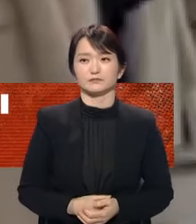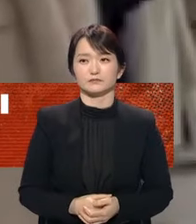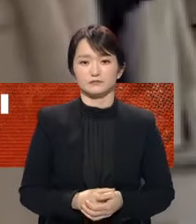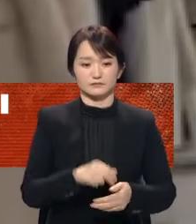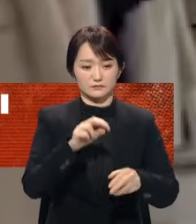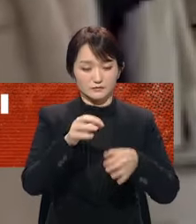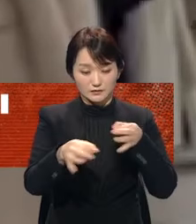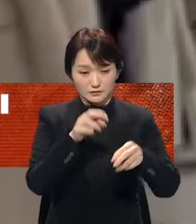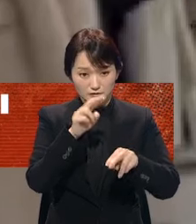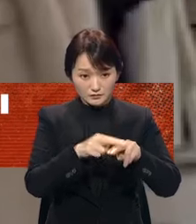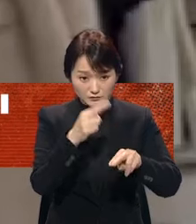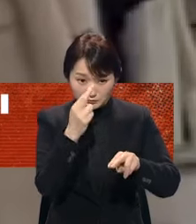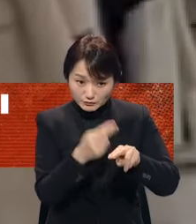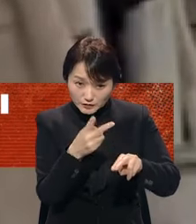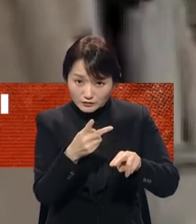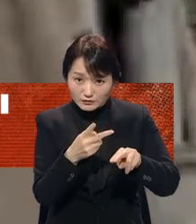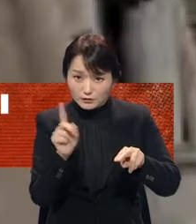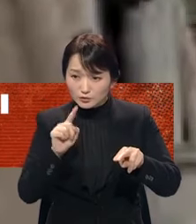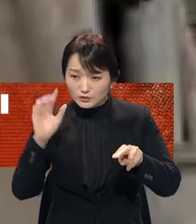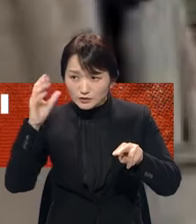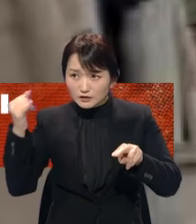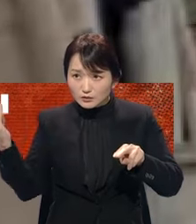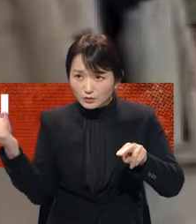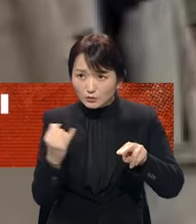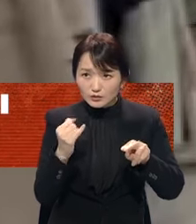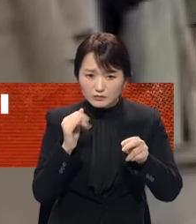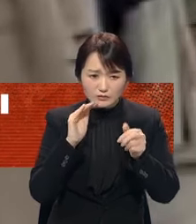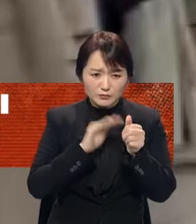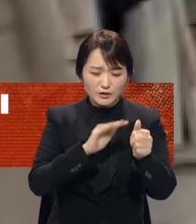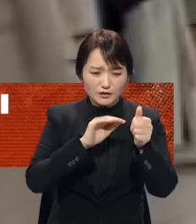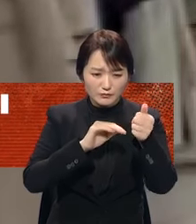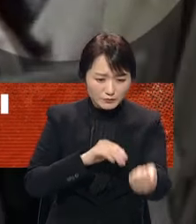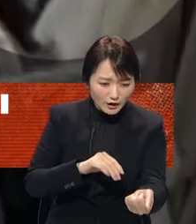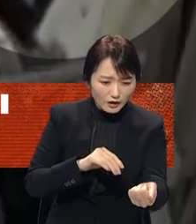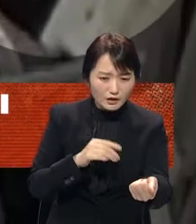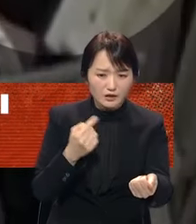아이가 달려와서 마네킹을 저렇게 넘어뜨렸는데 또 그게 하필 뒤에 있던